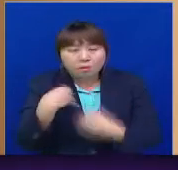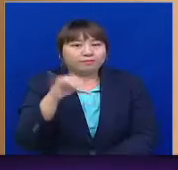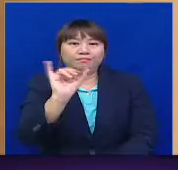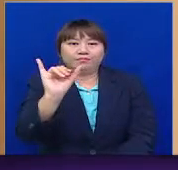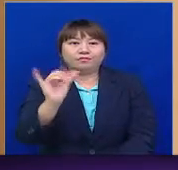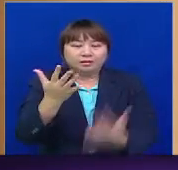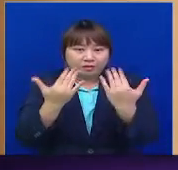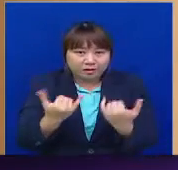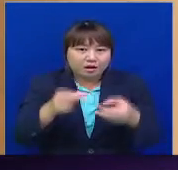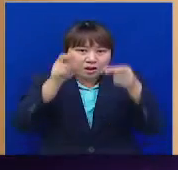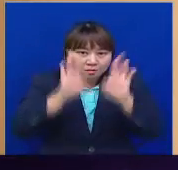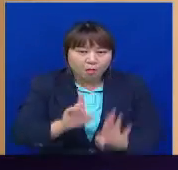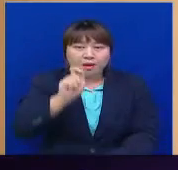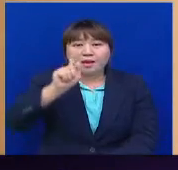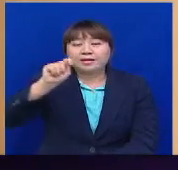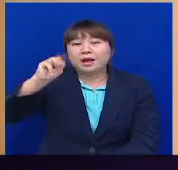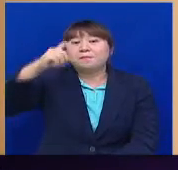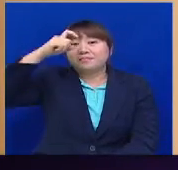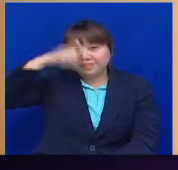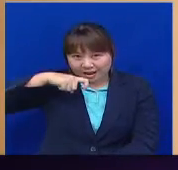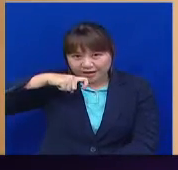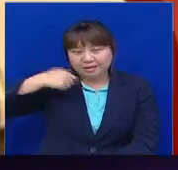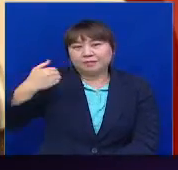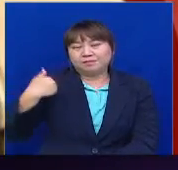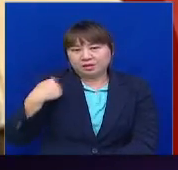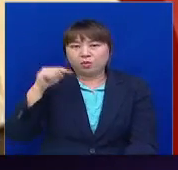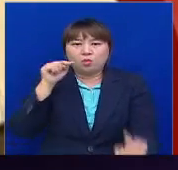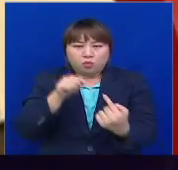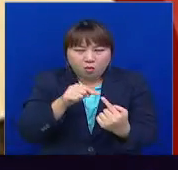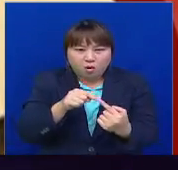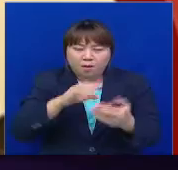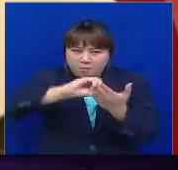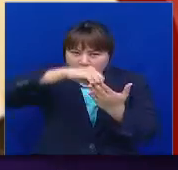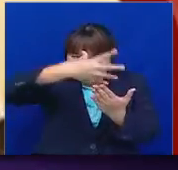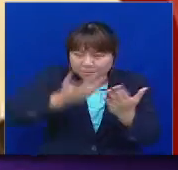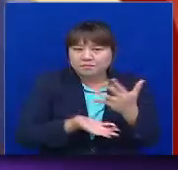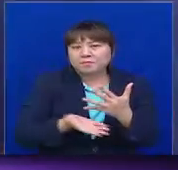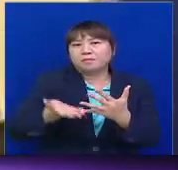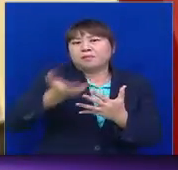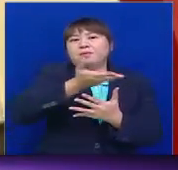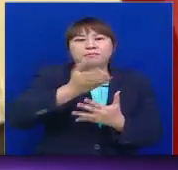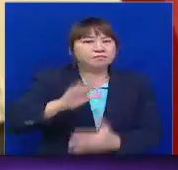ยืนยันว่าระบบ ATM ของไทยได้รับการยกระดับเรื่องของซอฟต์แวร์มาโดยตลอด